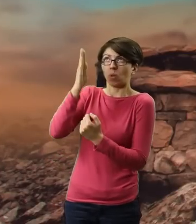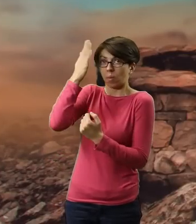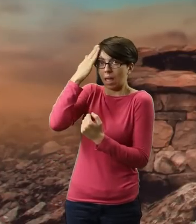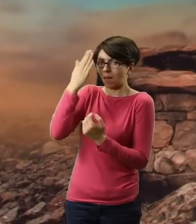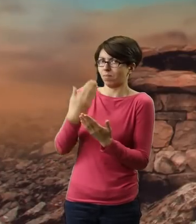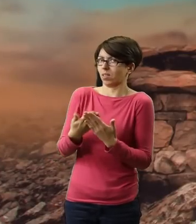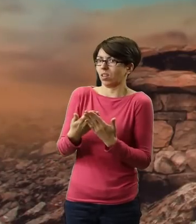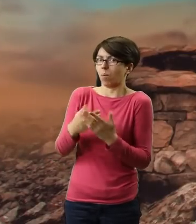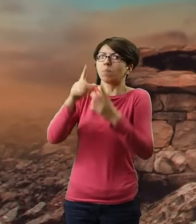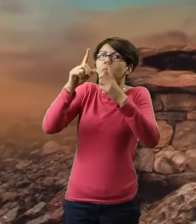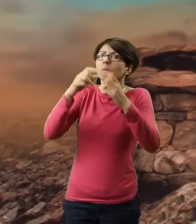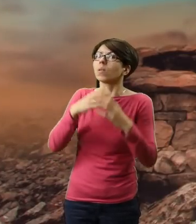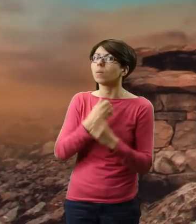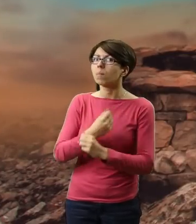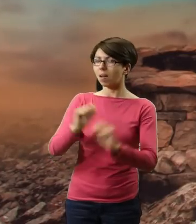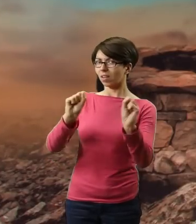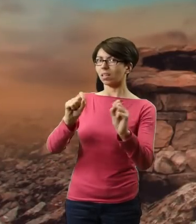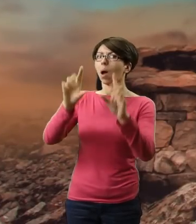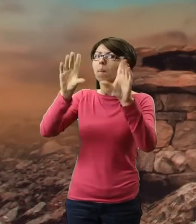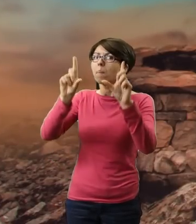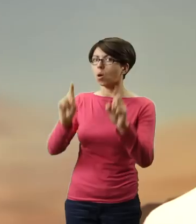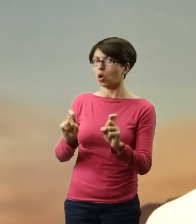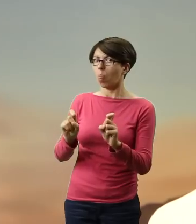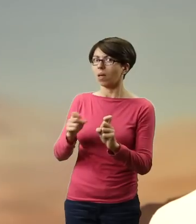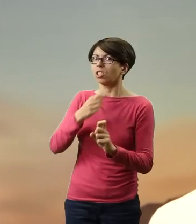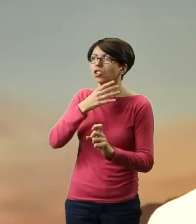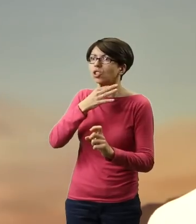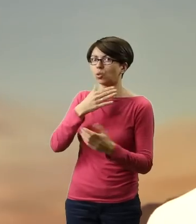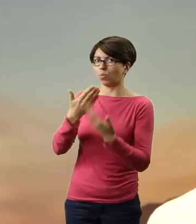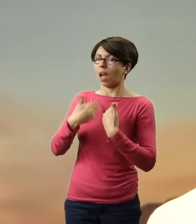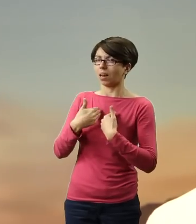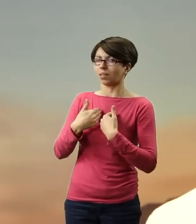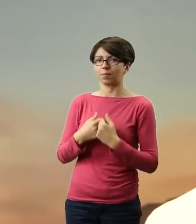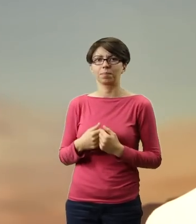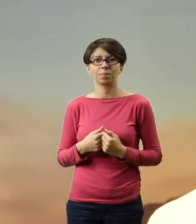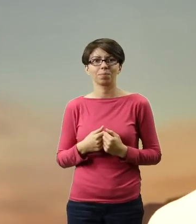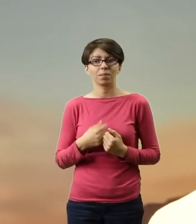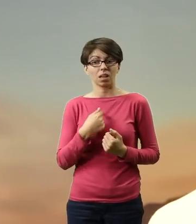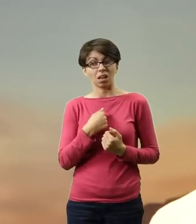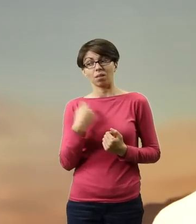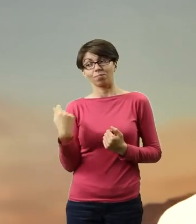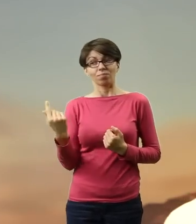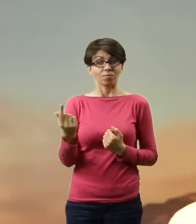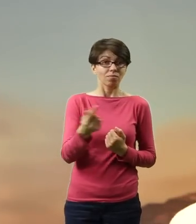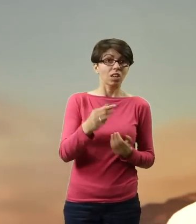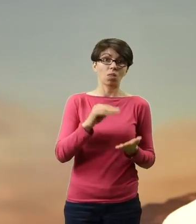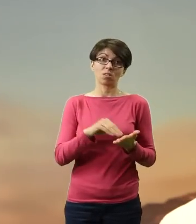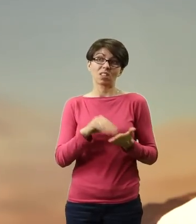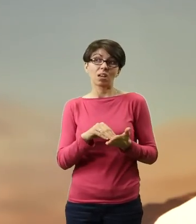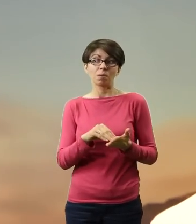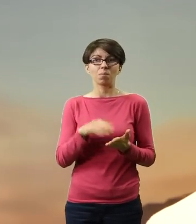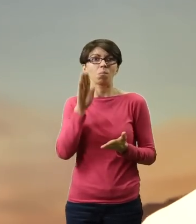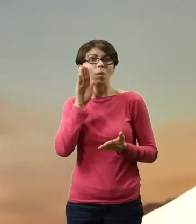zbawienie bierze początek od Żydów doświadczamy niejednokrotnie w naszym życiu tego